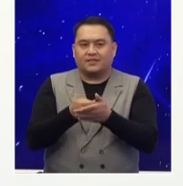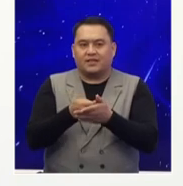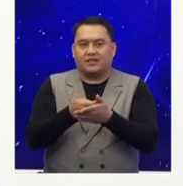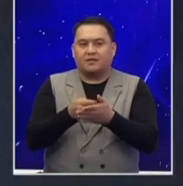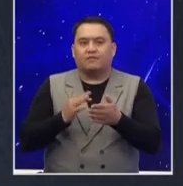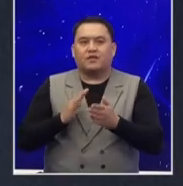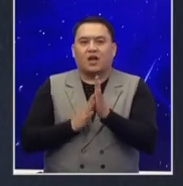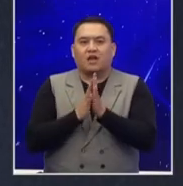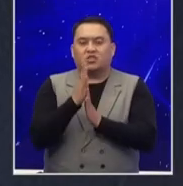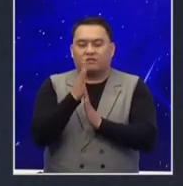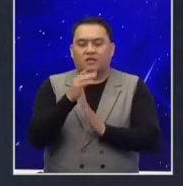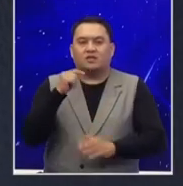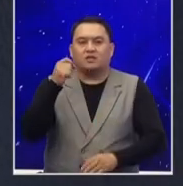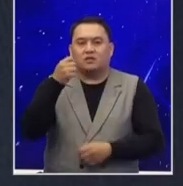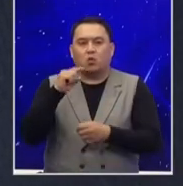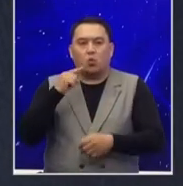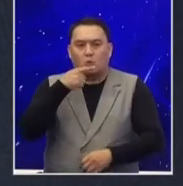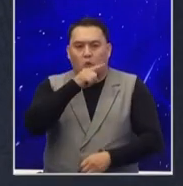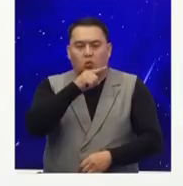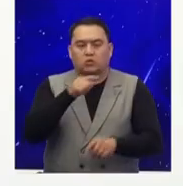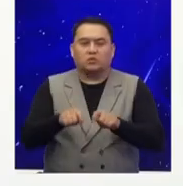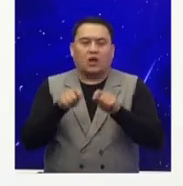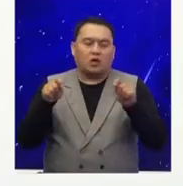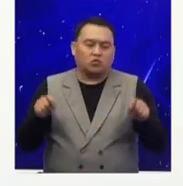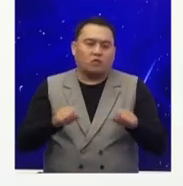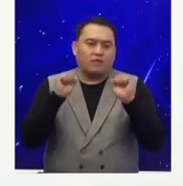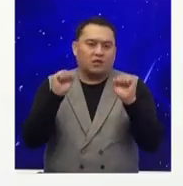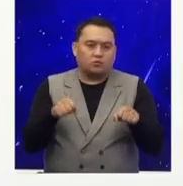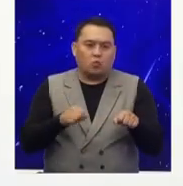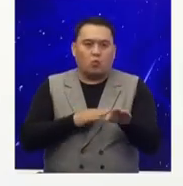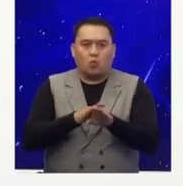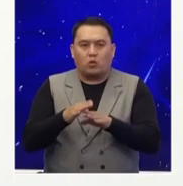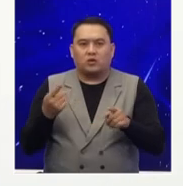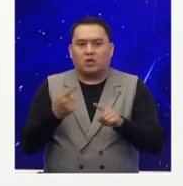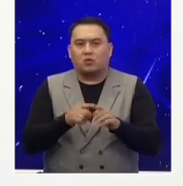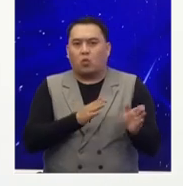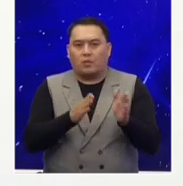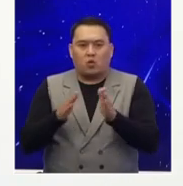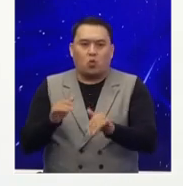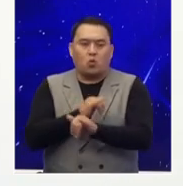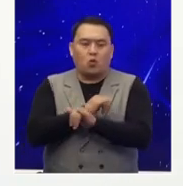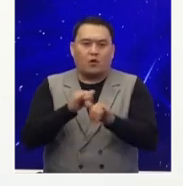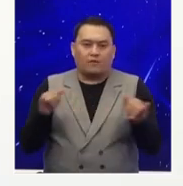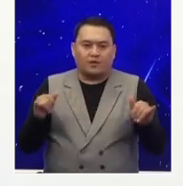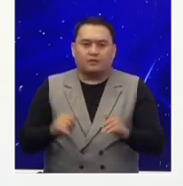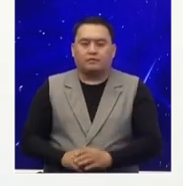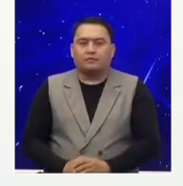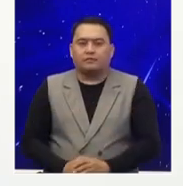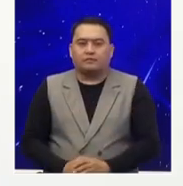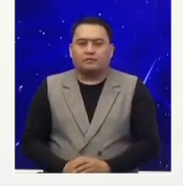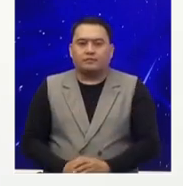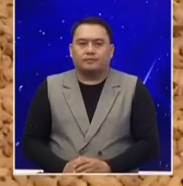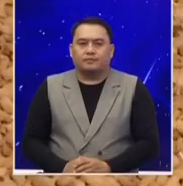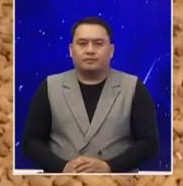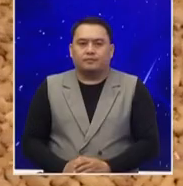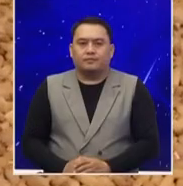выращиванию кукурузы. Если этот центр у нас заработает, то будет возможность полную технологию соблюдать и увеличить производительность труда в этом